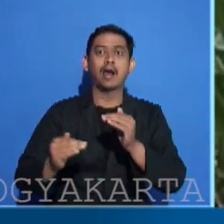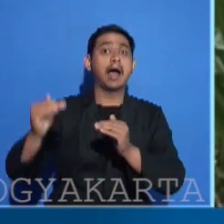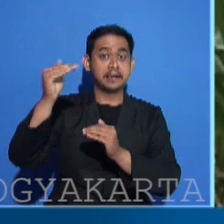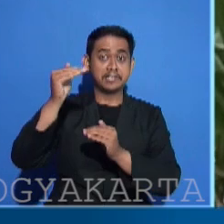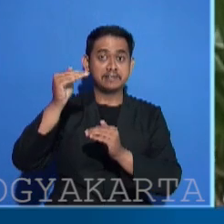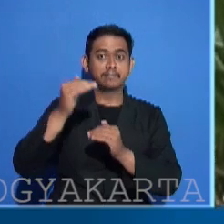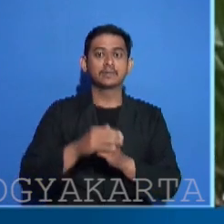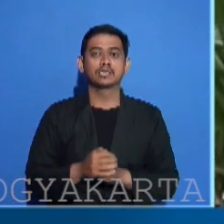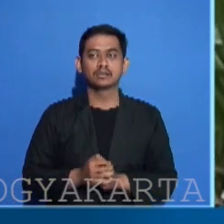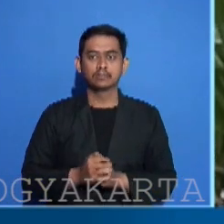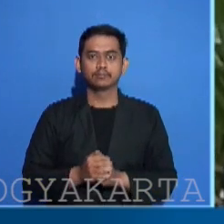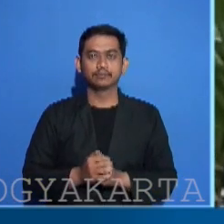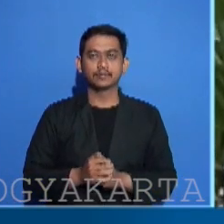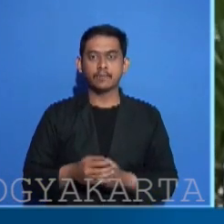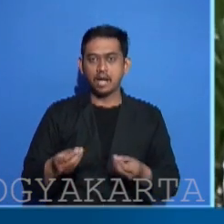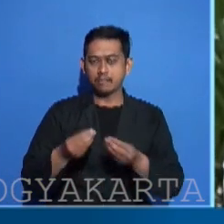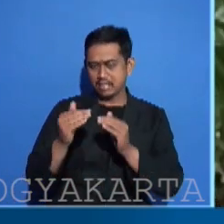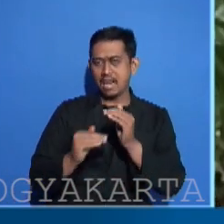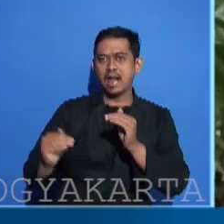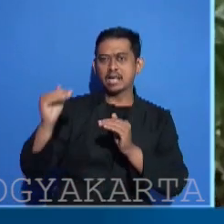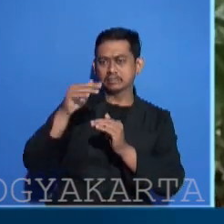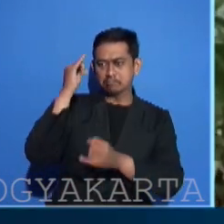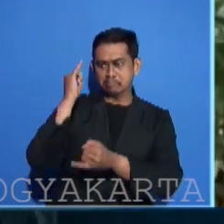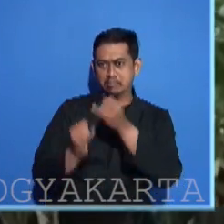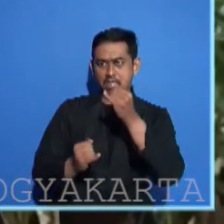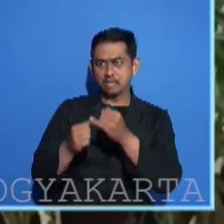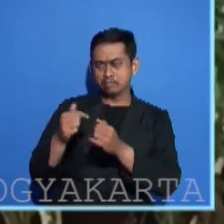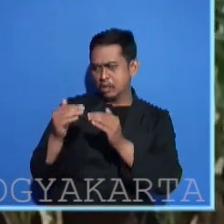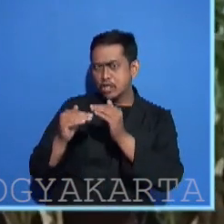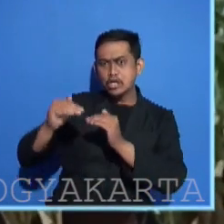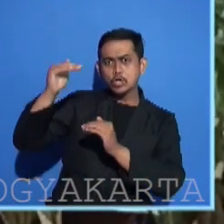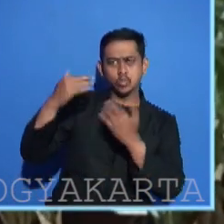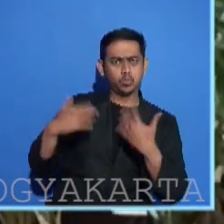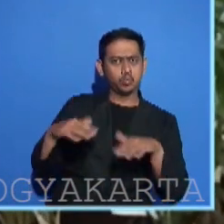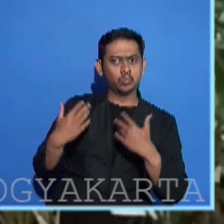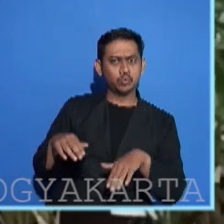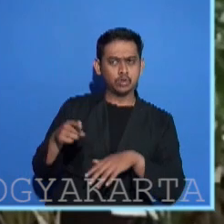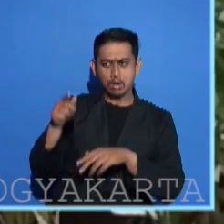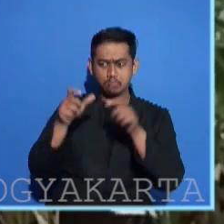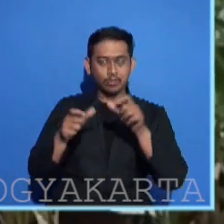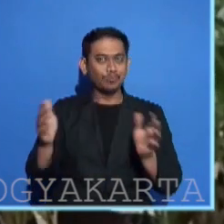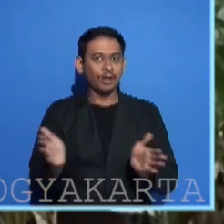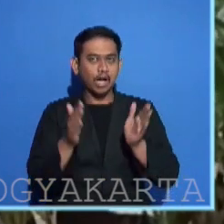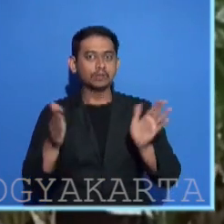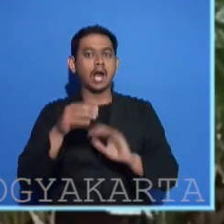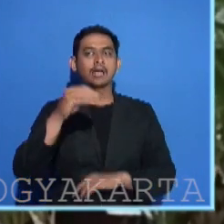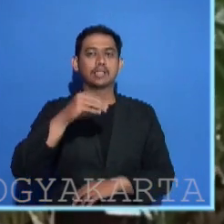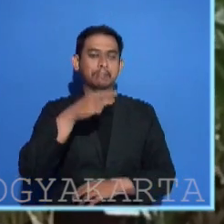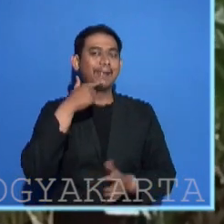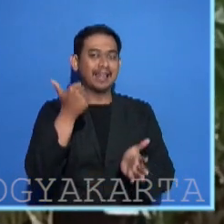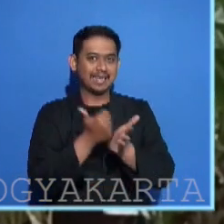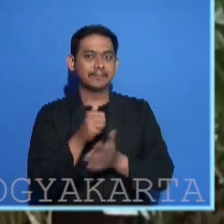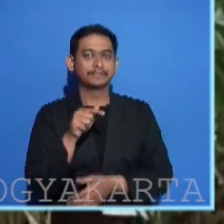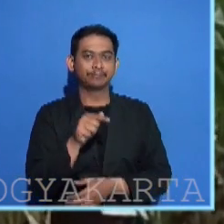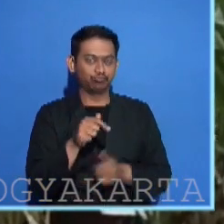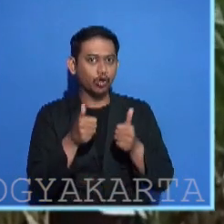harganya relatif agak-agak tinggi mulai akhir-akhir ini Ya sebenarnya sih kalau beternak ya Yang penting bisa inilah ya jadi